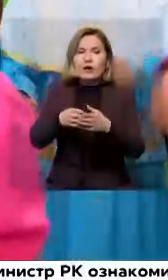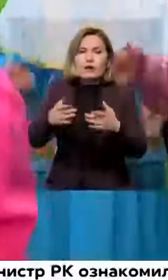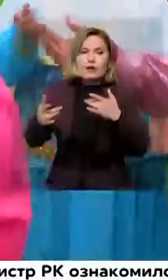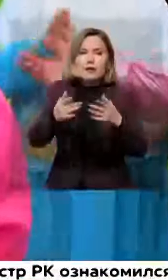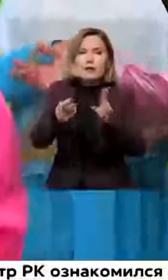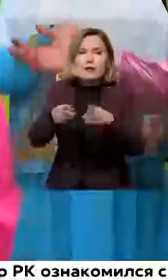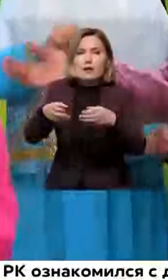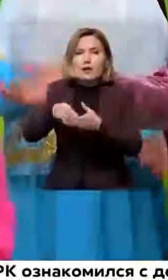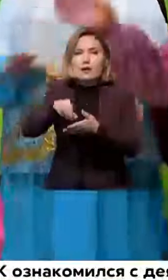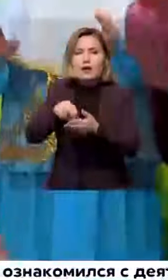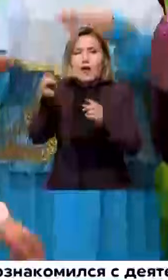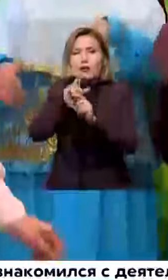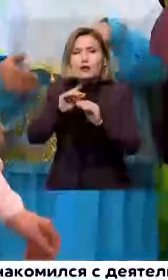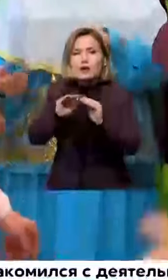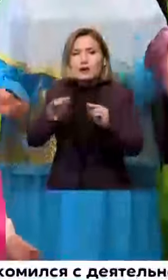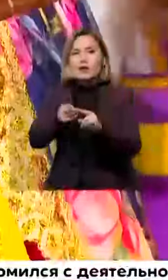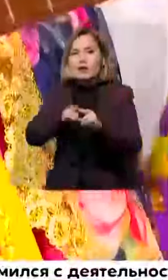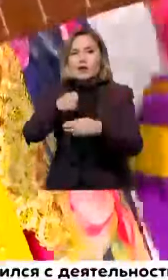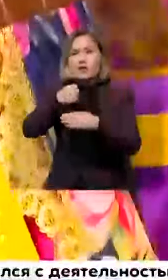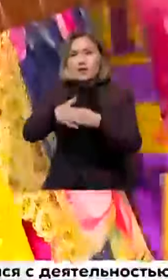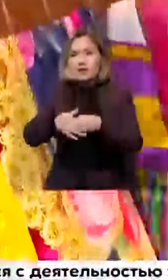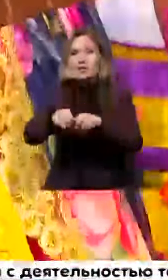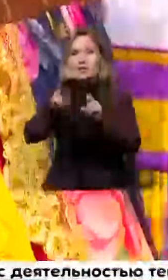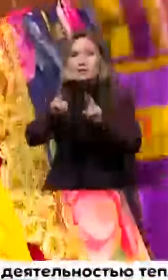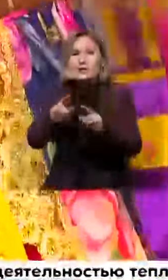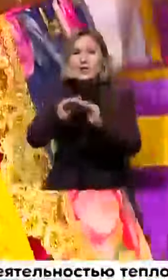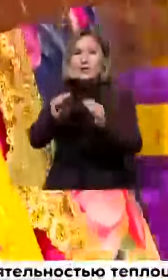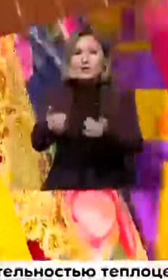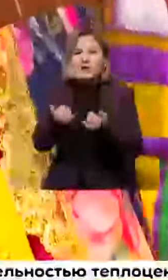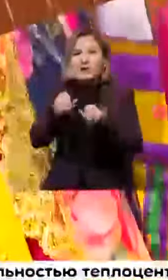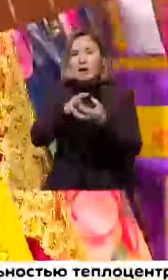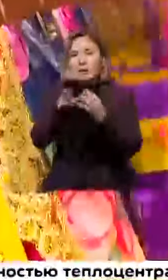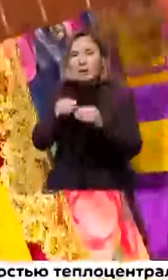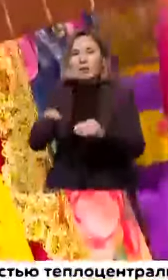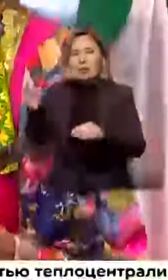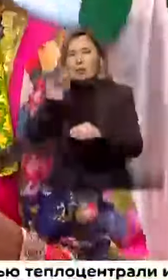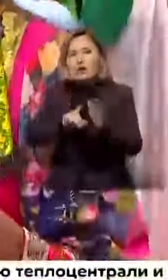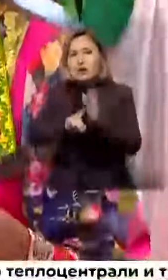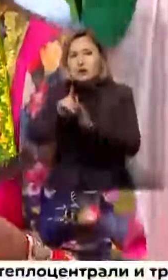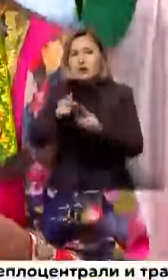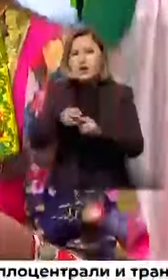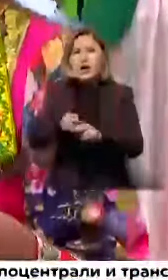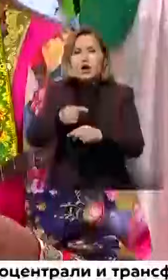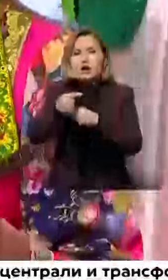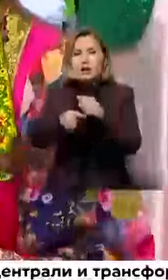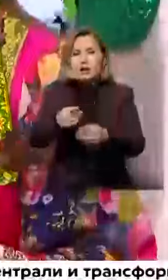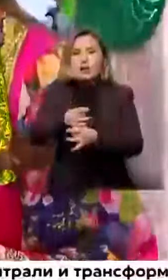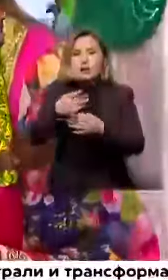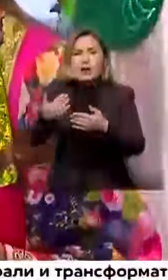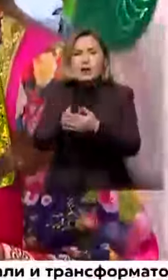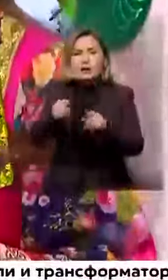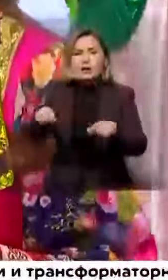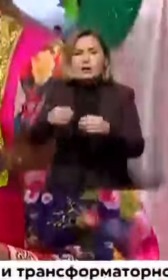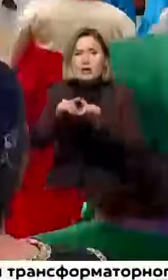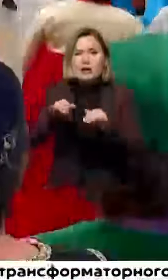орталық мүшелері мен мектеп оқушылары орталық келушілеріне өз өнерін көрсетті. Тамыры тереңге бойлаған тағылымы мол дәстүр қайта